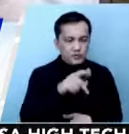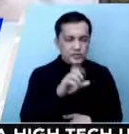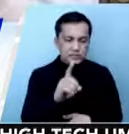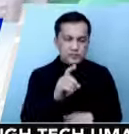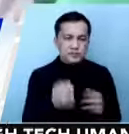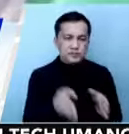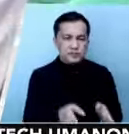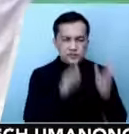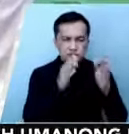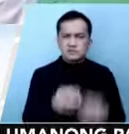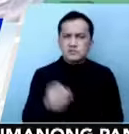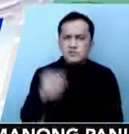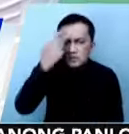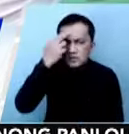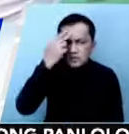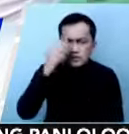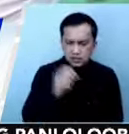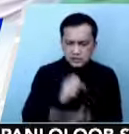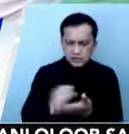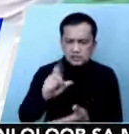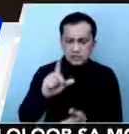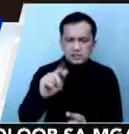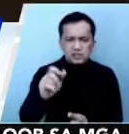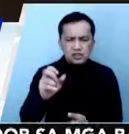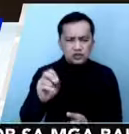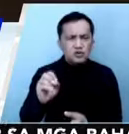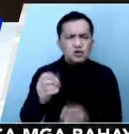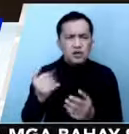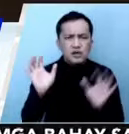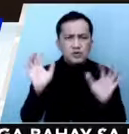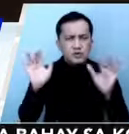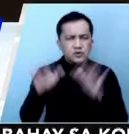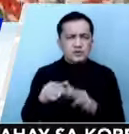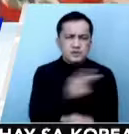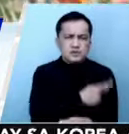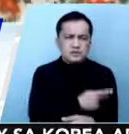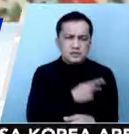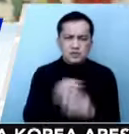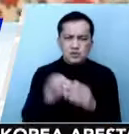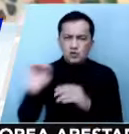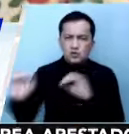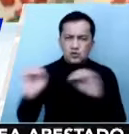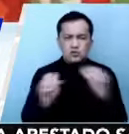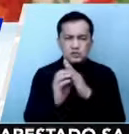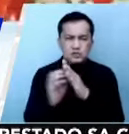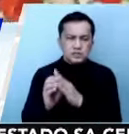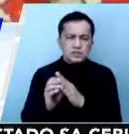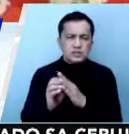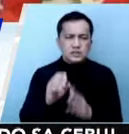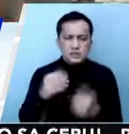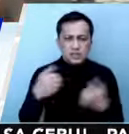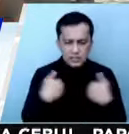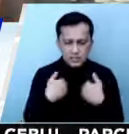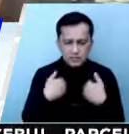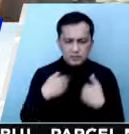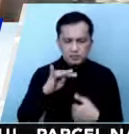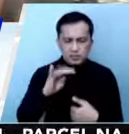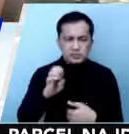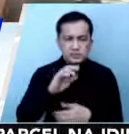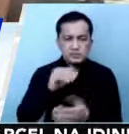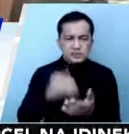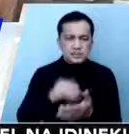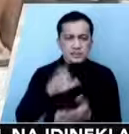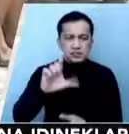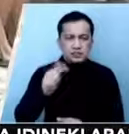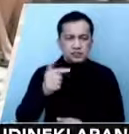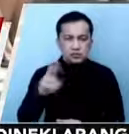ipinagtataka ng San Lazaro, bakit dito pa dumadagsa ang mga pasyente gayong kada syudad, may animal bite center dapat ang mga LGU. Umaapila po ako